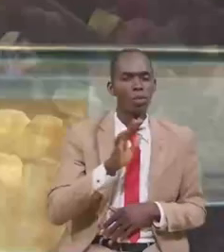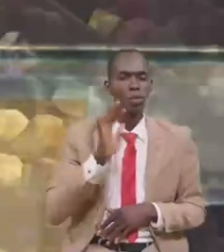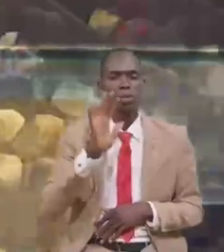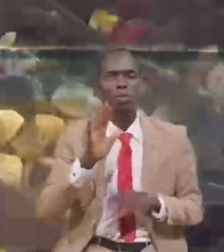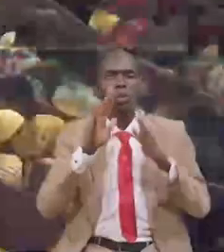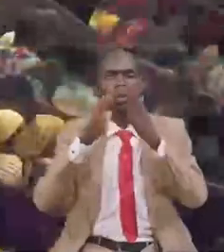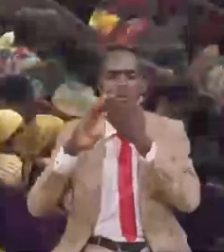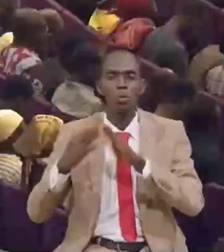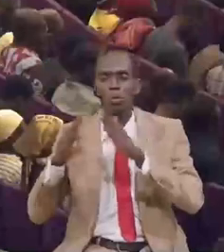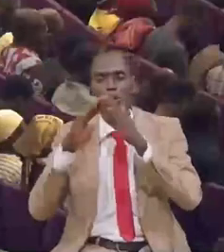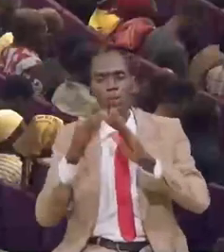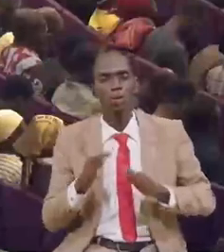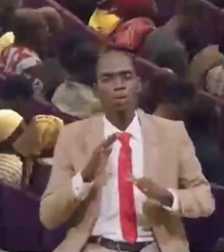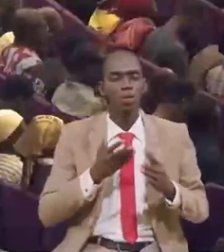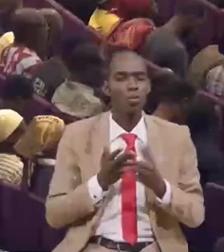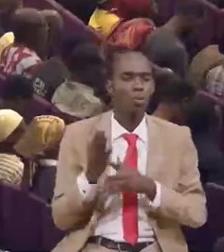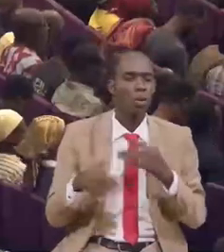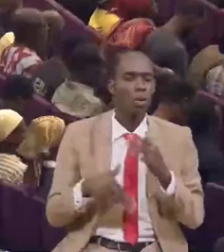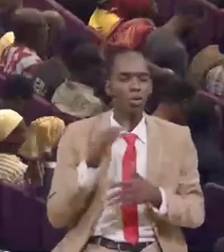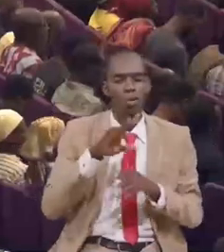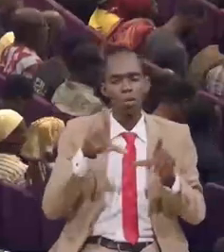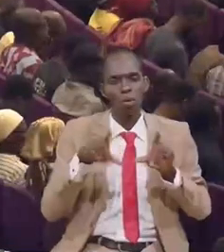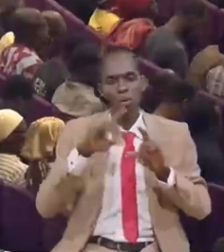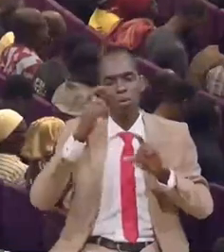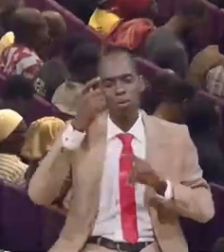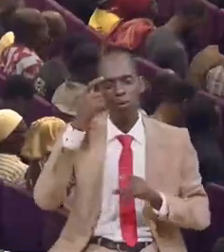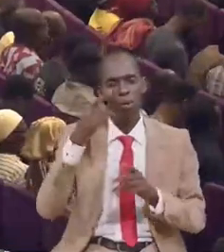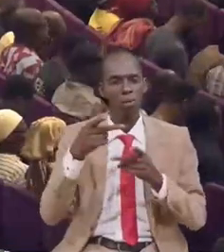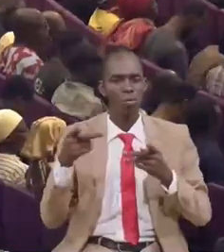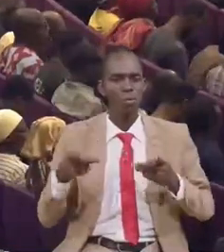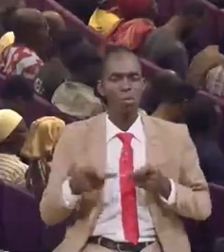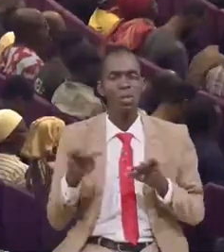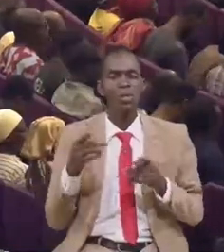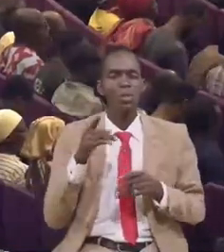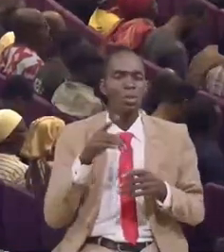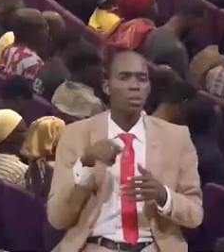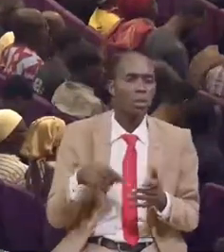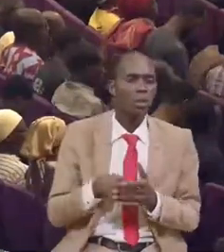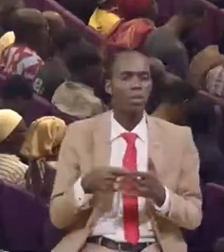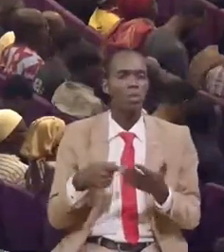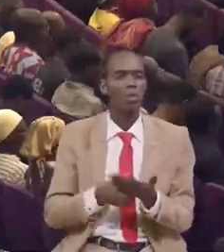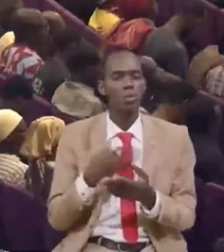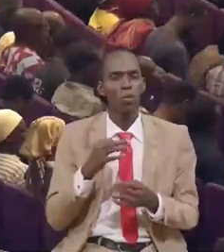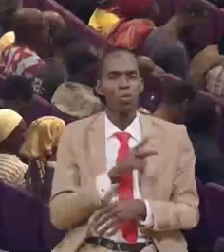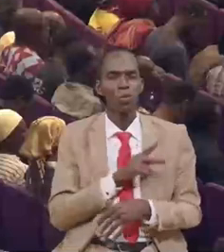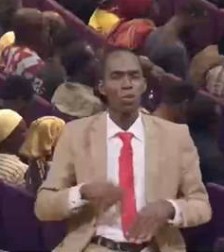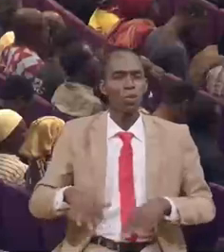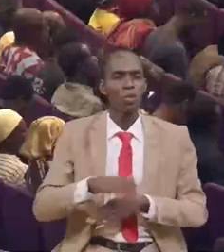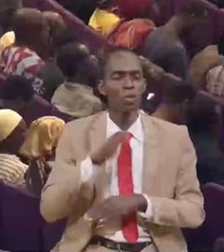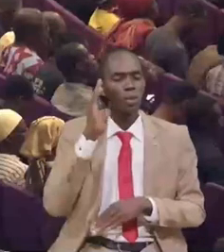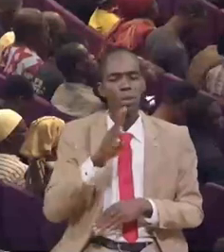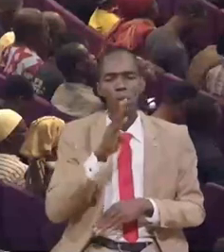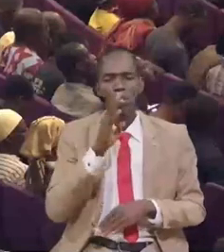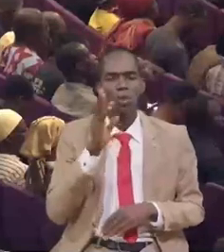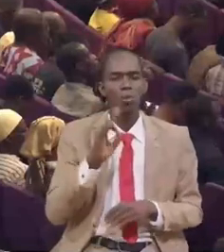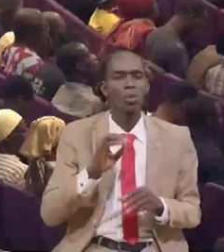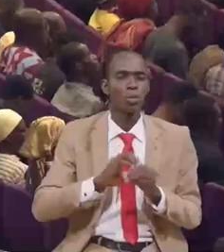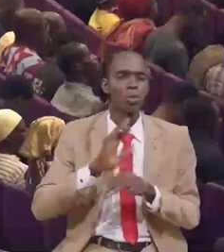votre quartier, votre pays. Cette bonne nouvelle du royaume sera prêchée dans le monde entier pour servir